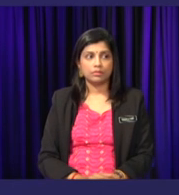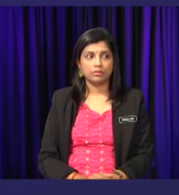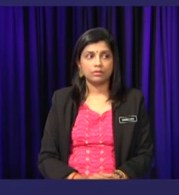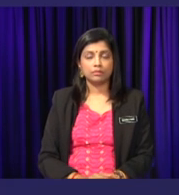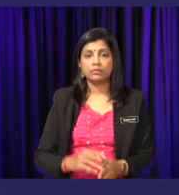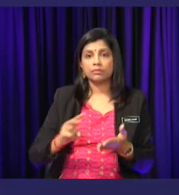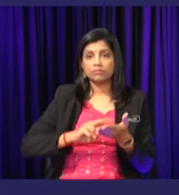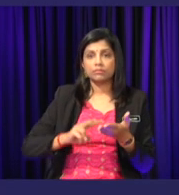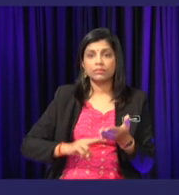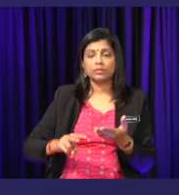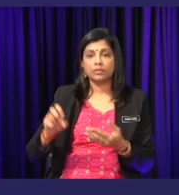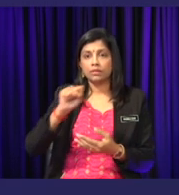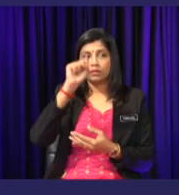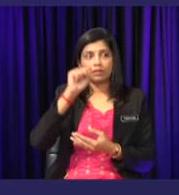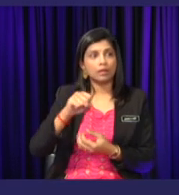mendapat